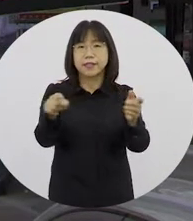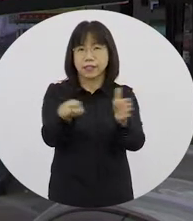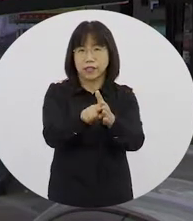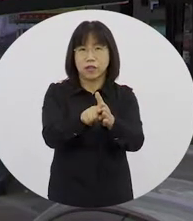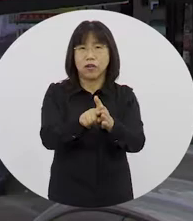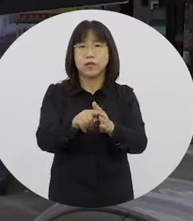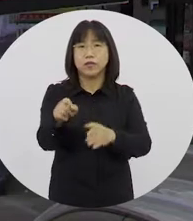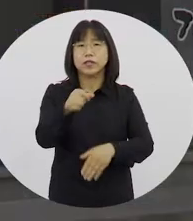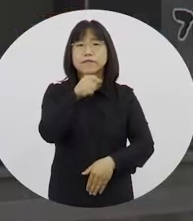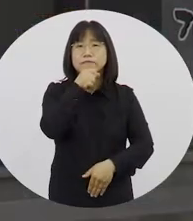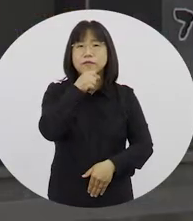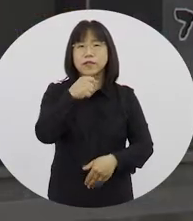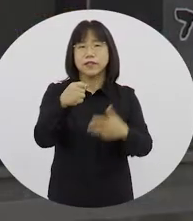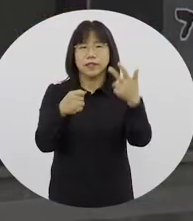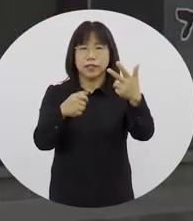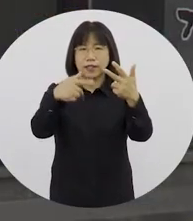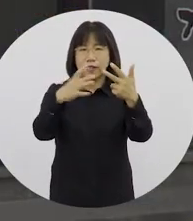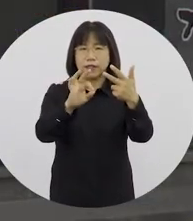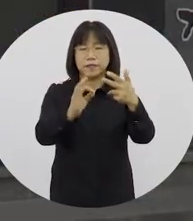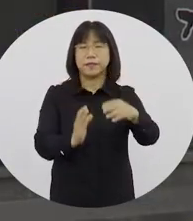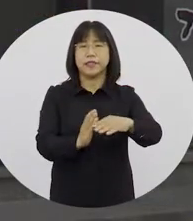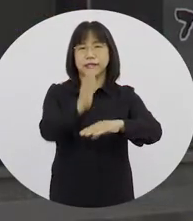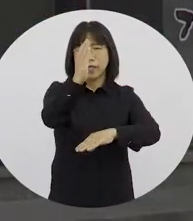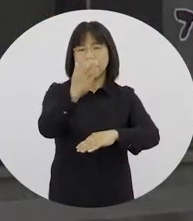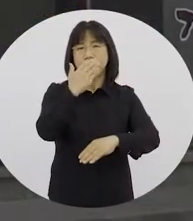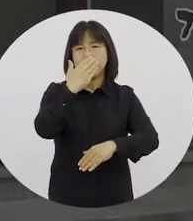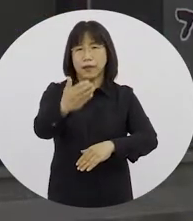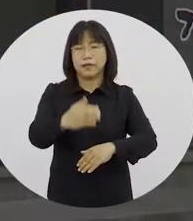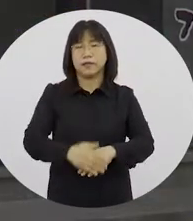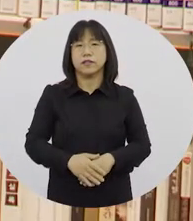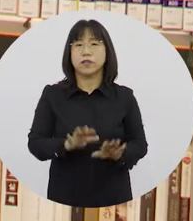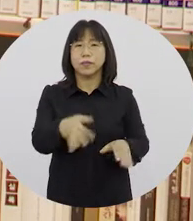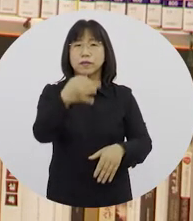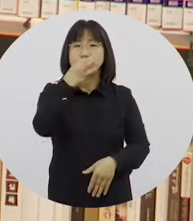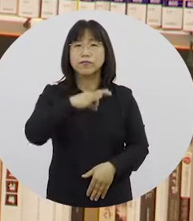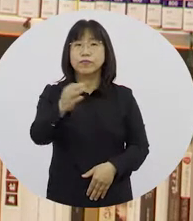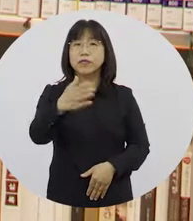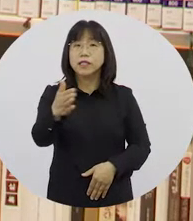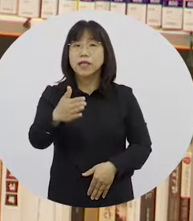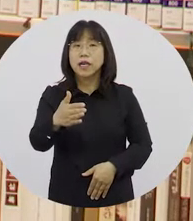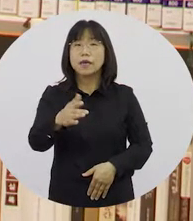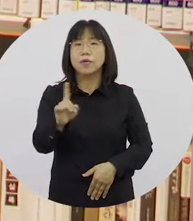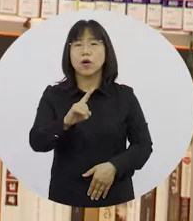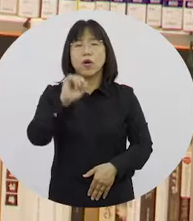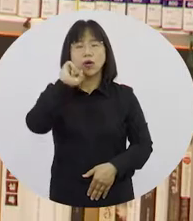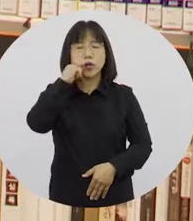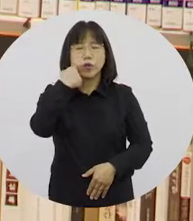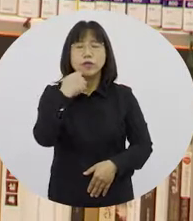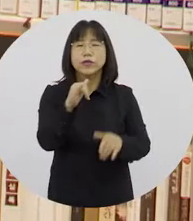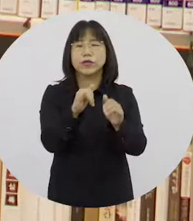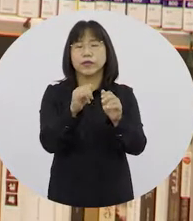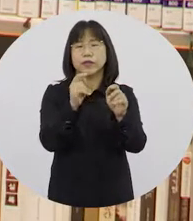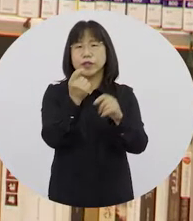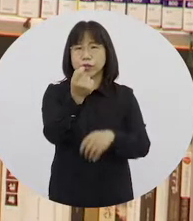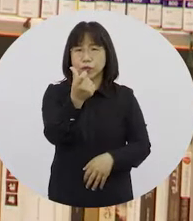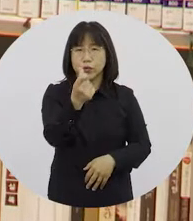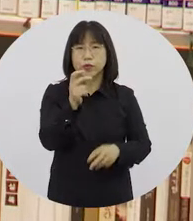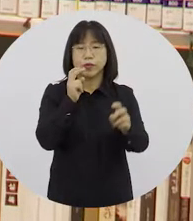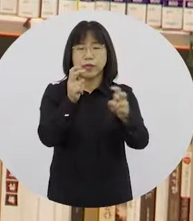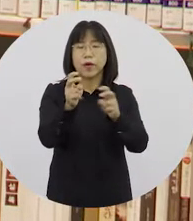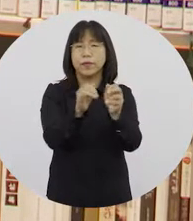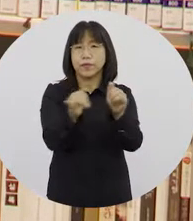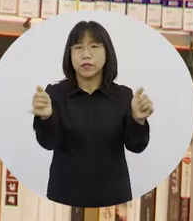7등급 이상 이면 신청 가능합니다 이번 무이자 의료 지원이 어려운 세계를 덮고 있는 소상공인들에게